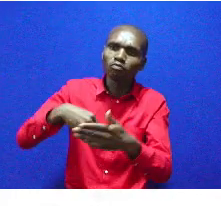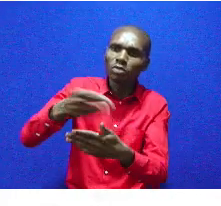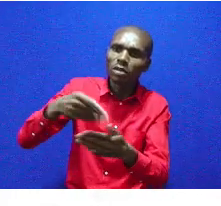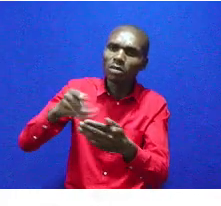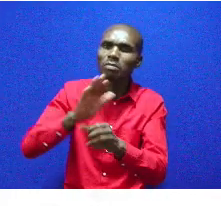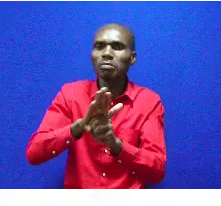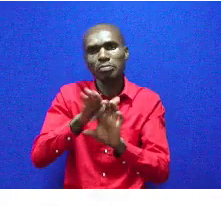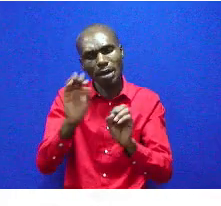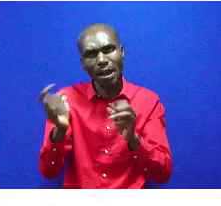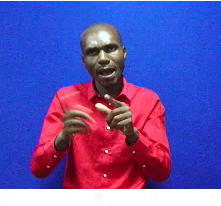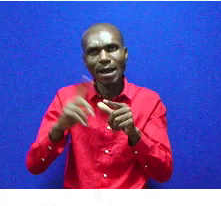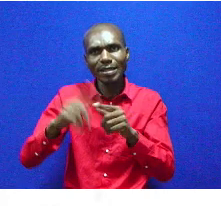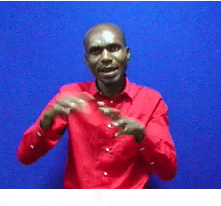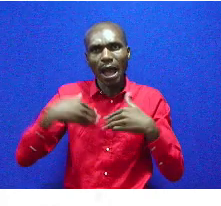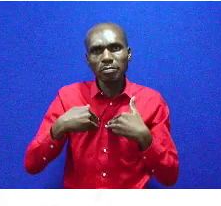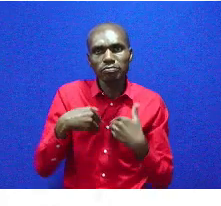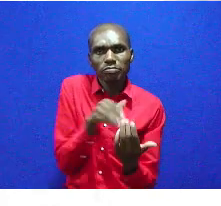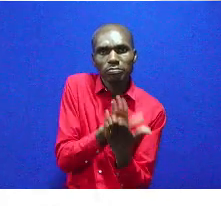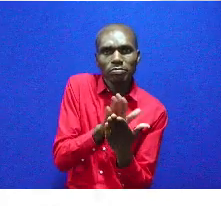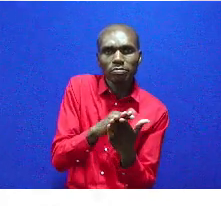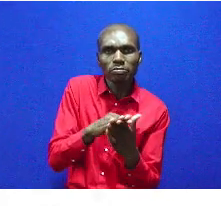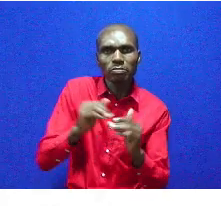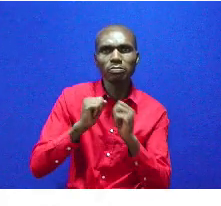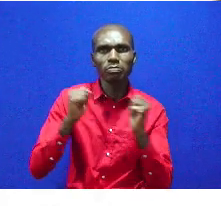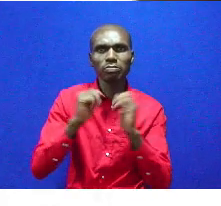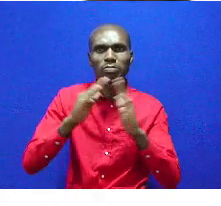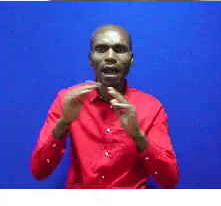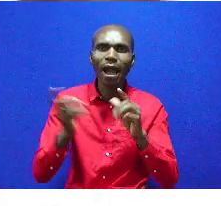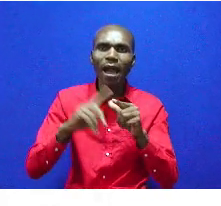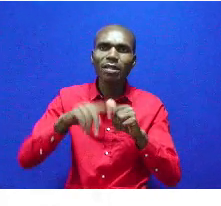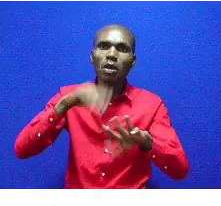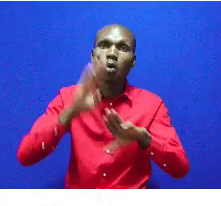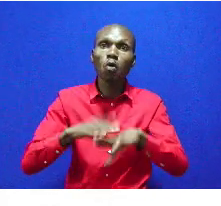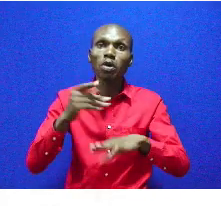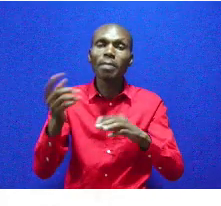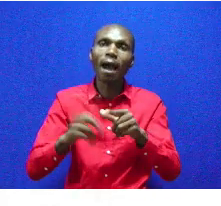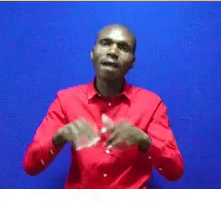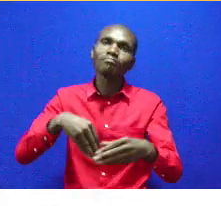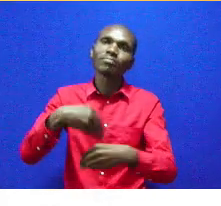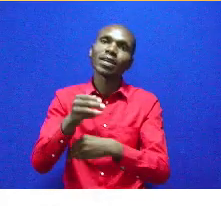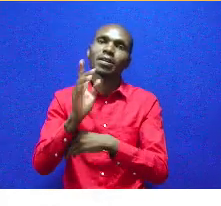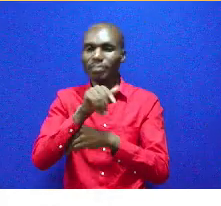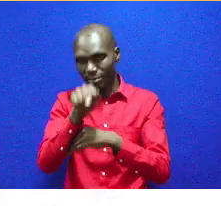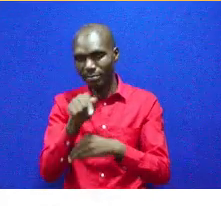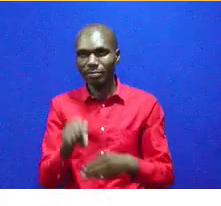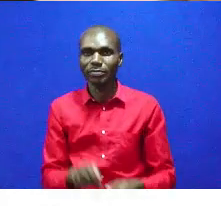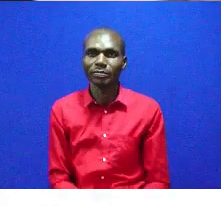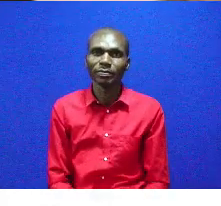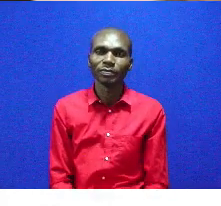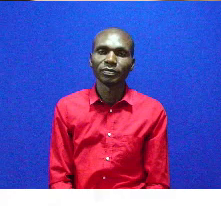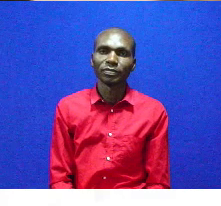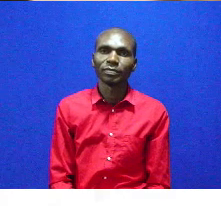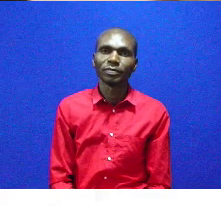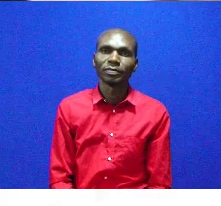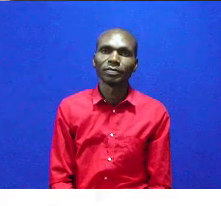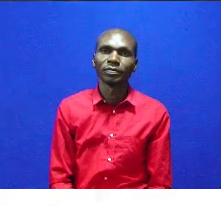kiolela. Unaweza kuweka kwa hiyo fridge, ukipata bei mzuri unauza. Kuripoti